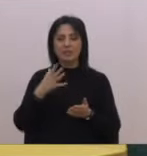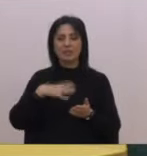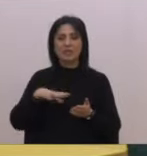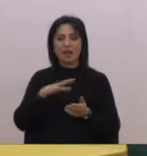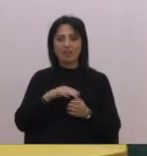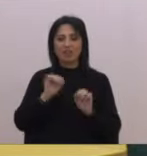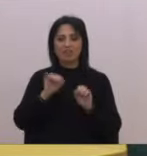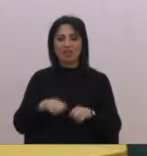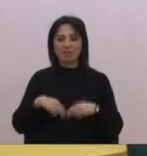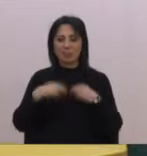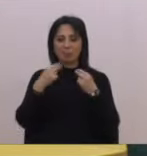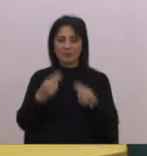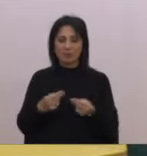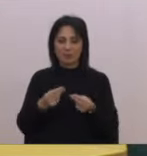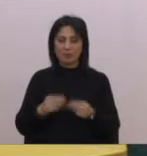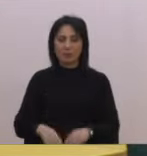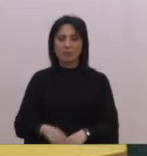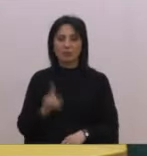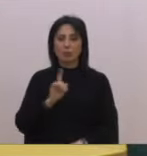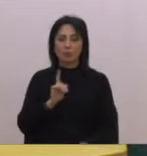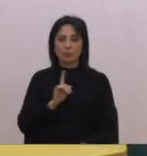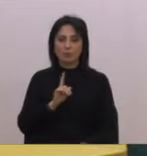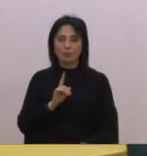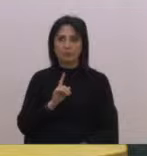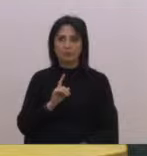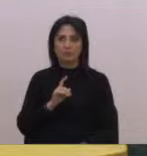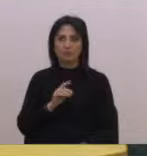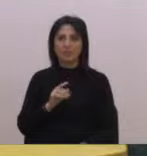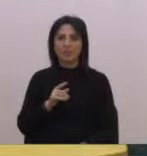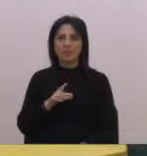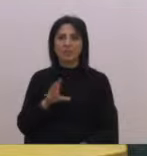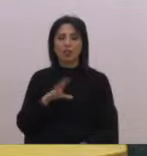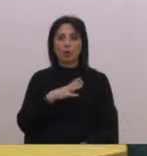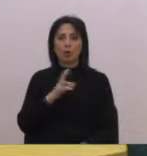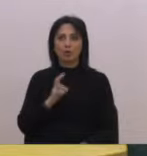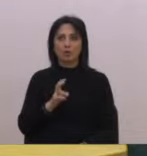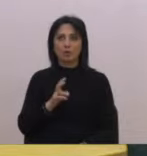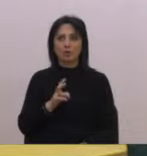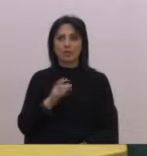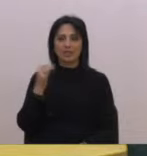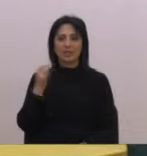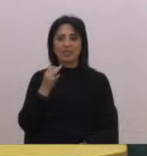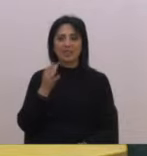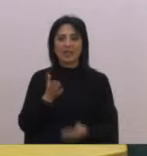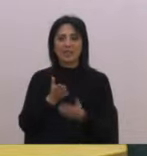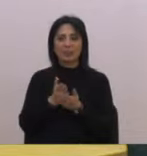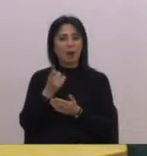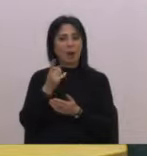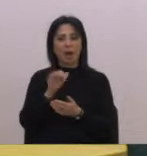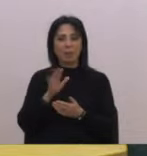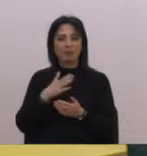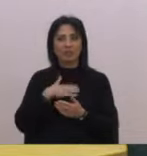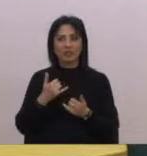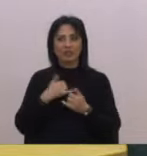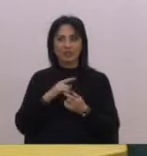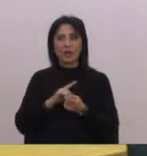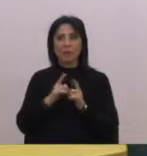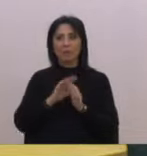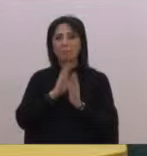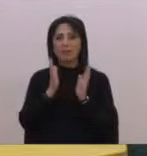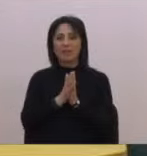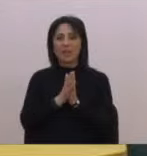საქართველოს საშუალებას მისცემს, რომ იგი იყოს ინტერესის სფერო არა მარტო ჩვენთვის, არამედ